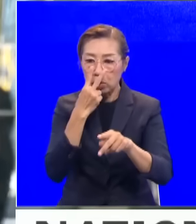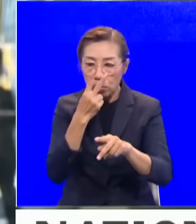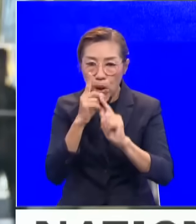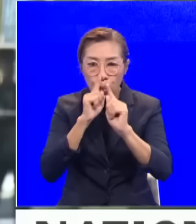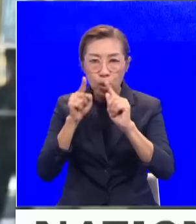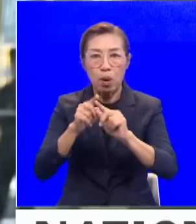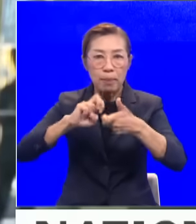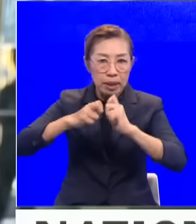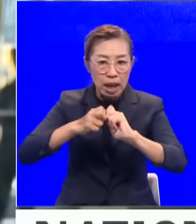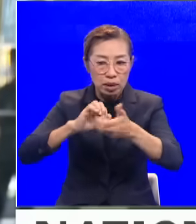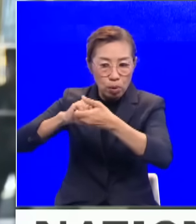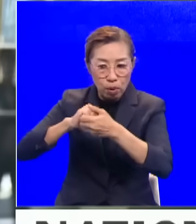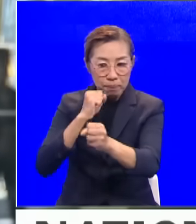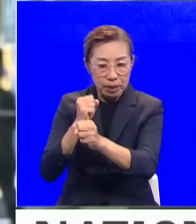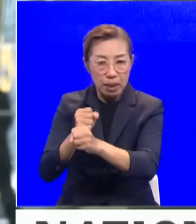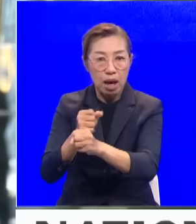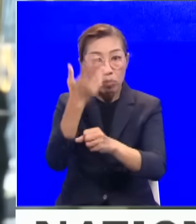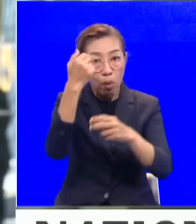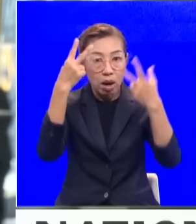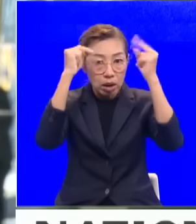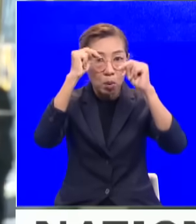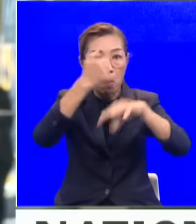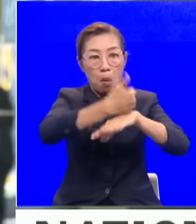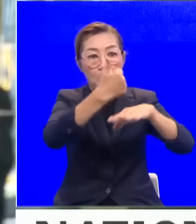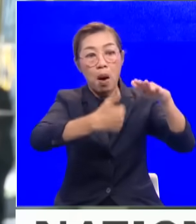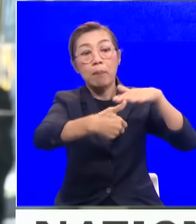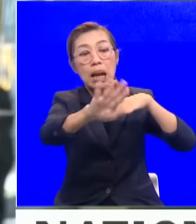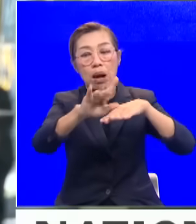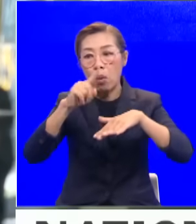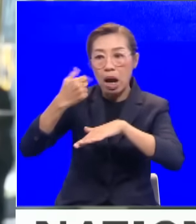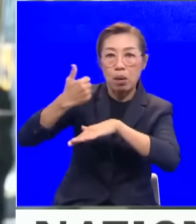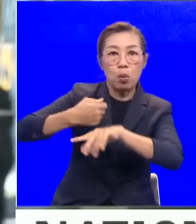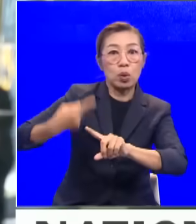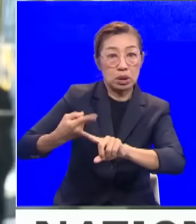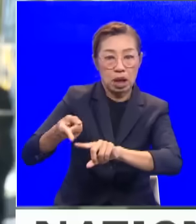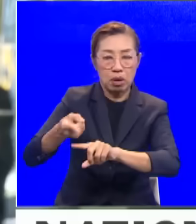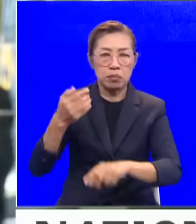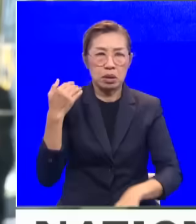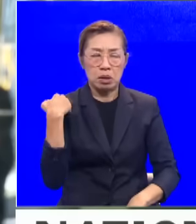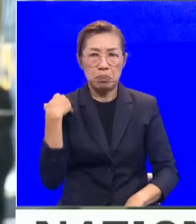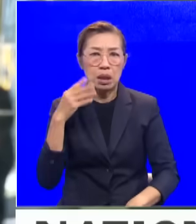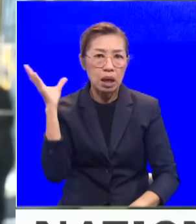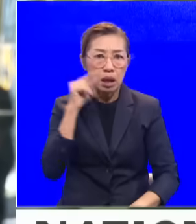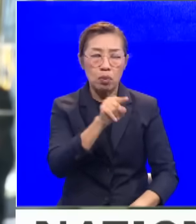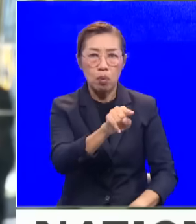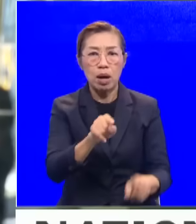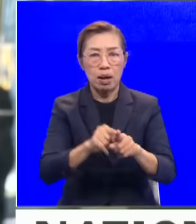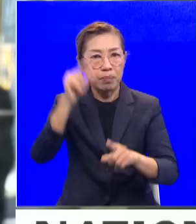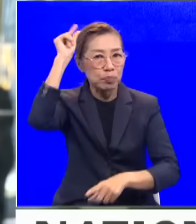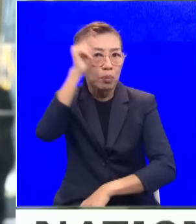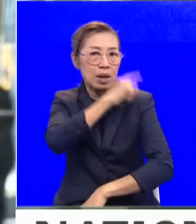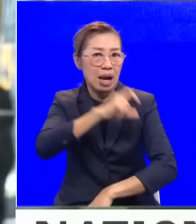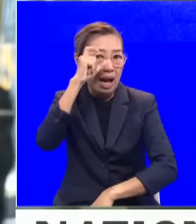ำไม่อยู่แล้วก็ต้องมีคนมารักษาการส่วนประเด็นที่ว่าการเสนอชื่อคุณชัยเกษมนิติสิริเป็นแคนดิเดตนายกรัฐมนตรีของเพื่อไ